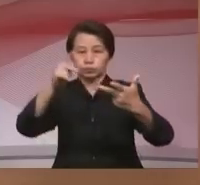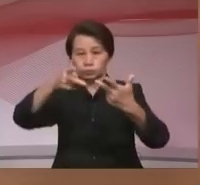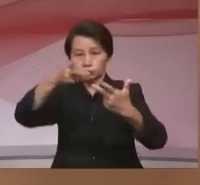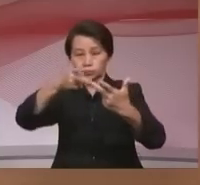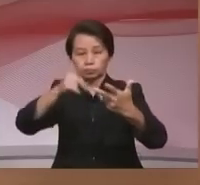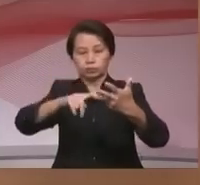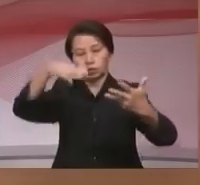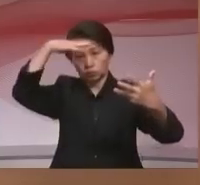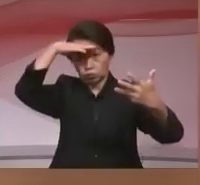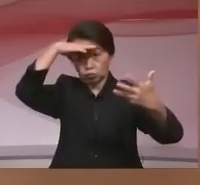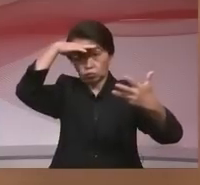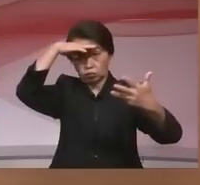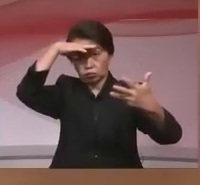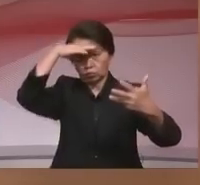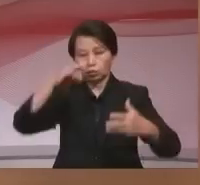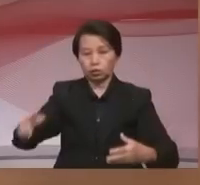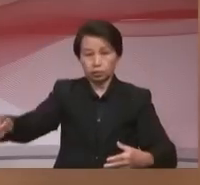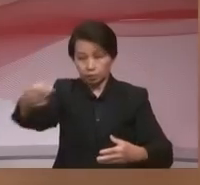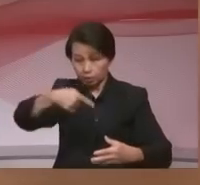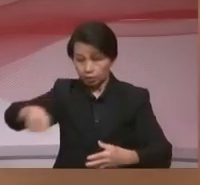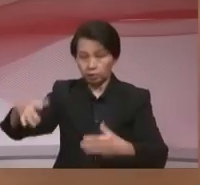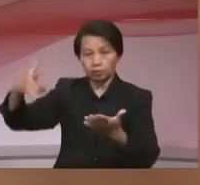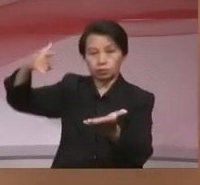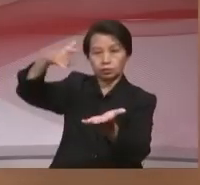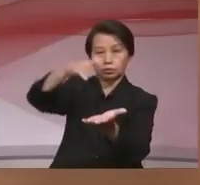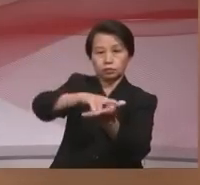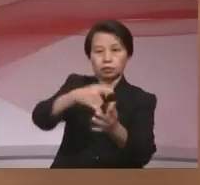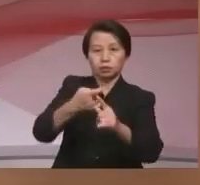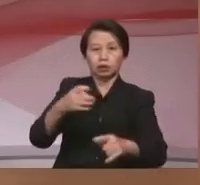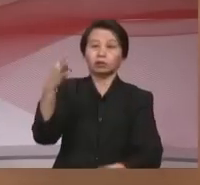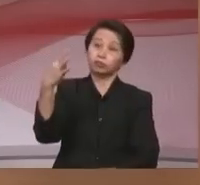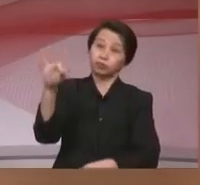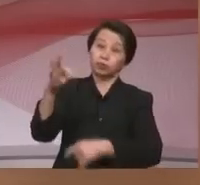Pinang dan Johor. Mereka telah pulang dari 19 negara.